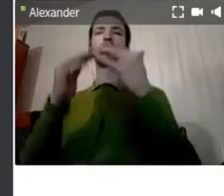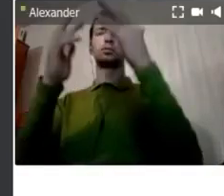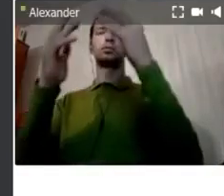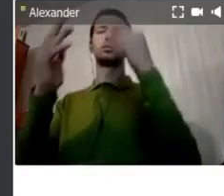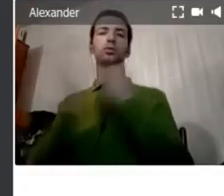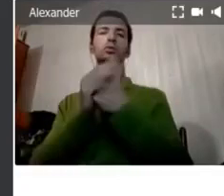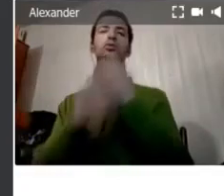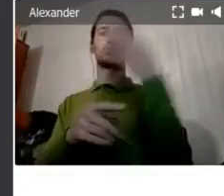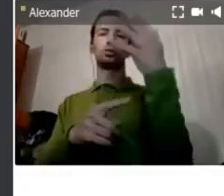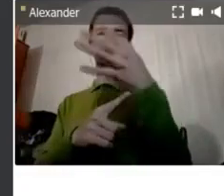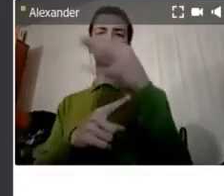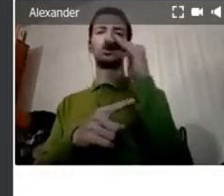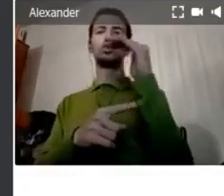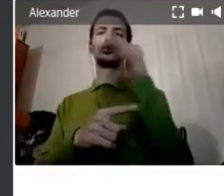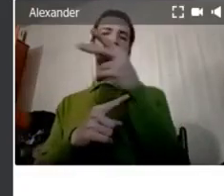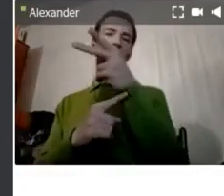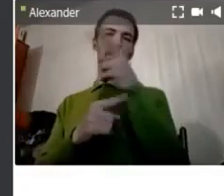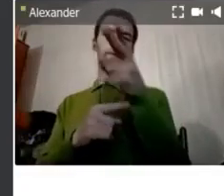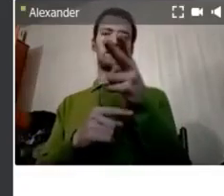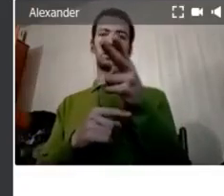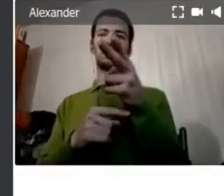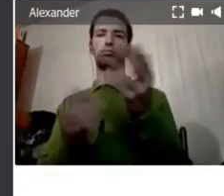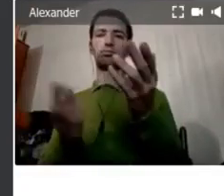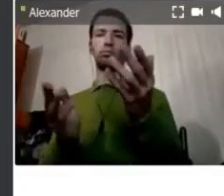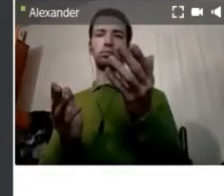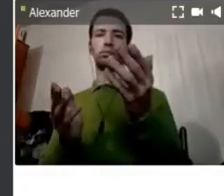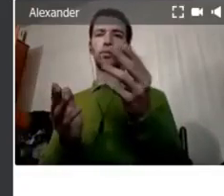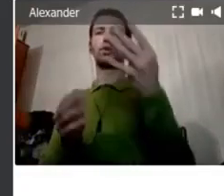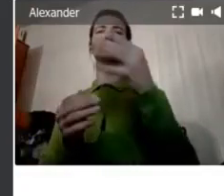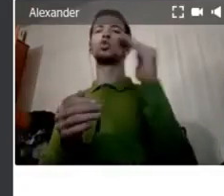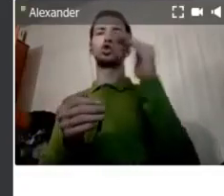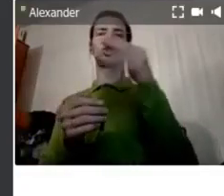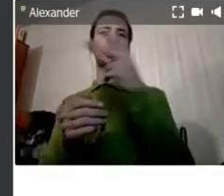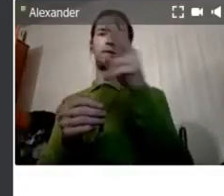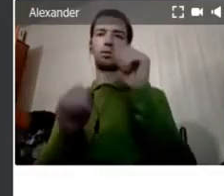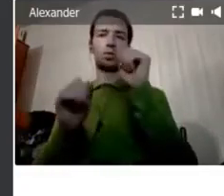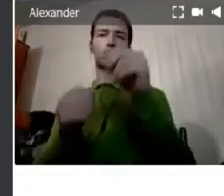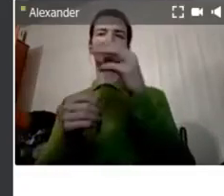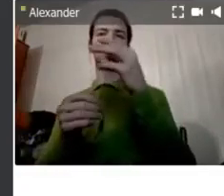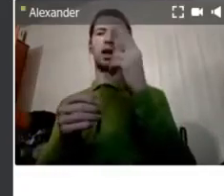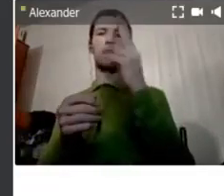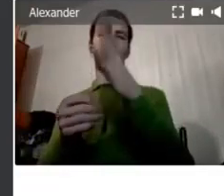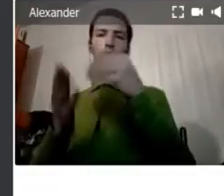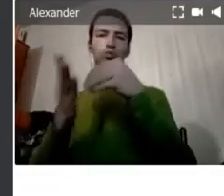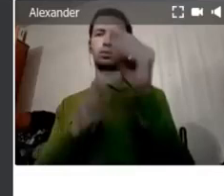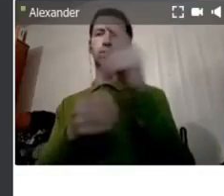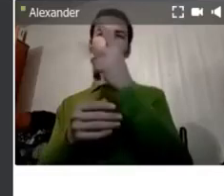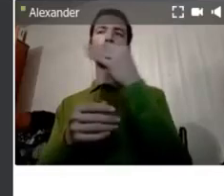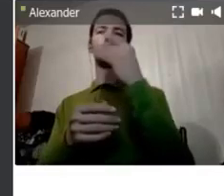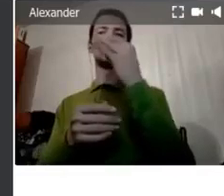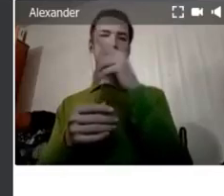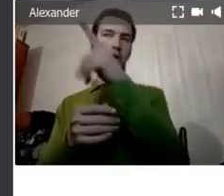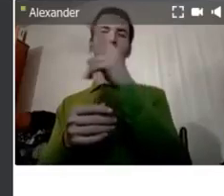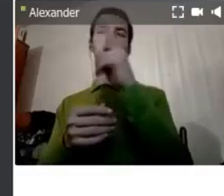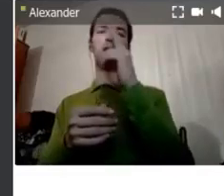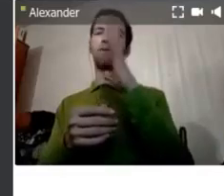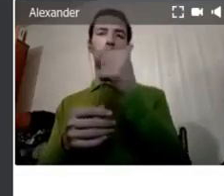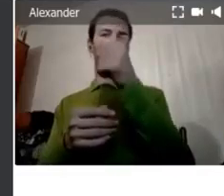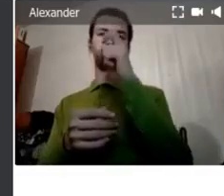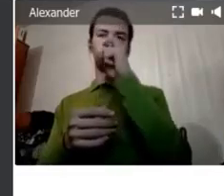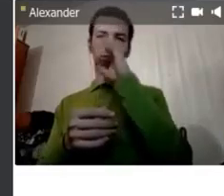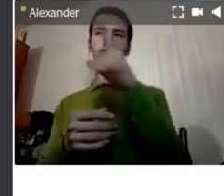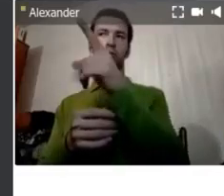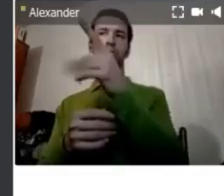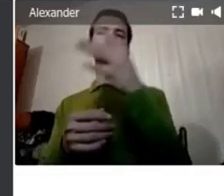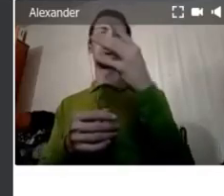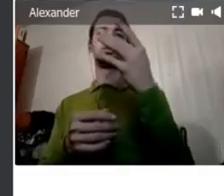вы выполнили первые условия, ваша команда работает, команда развивается, и чем больше у вас появляется в итоге